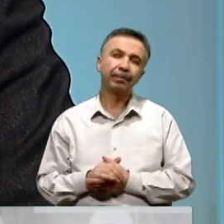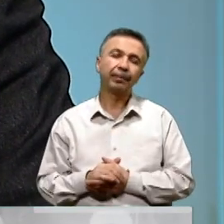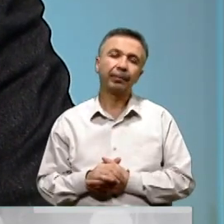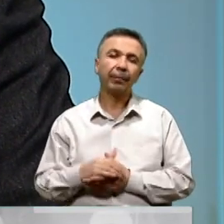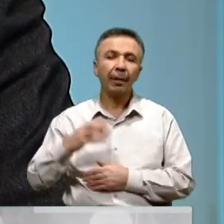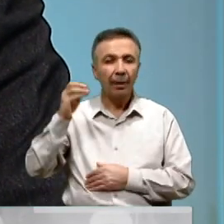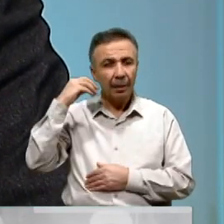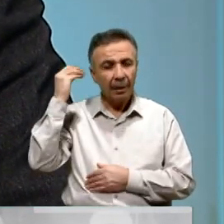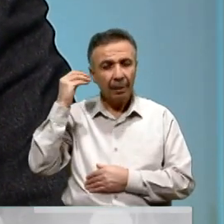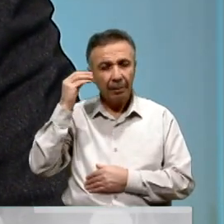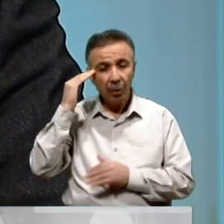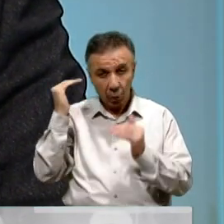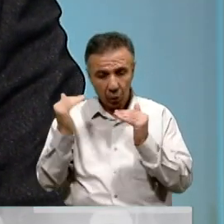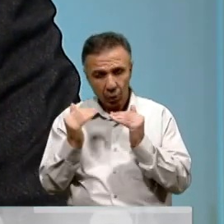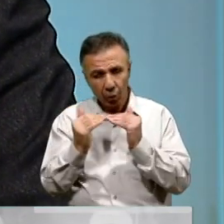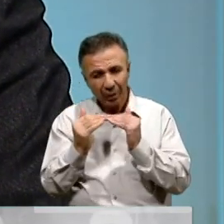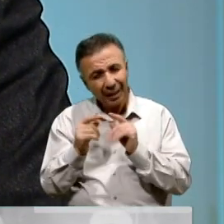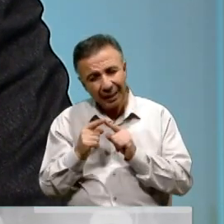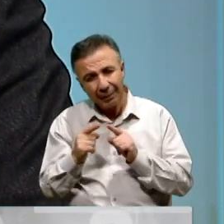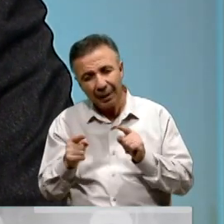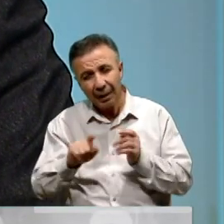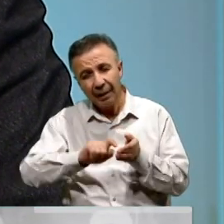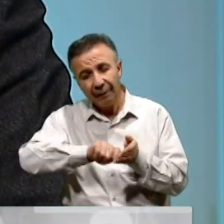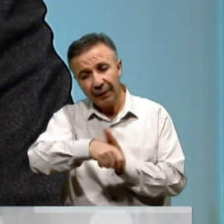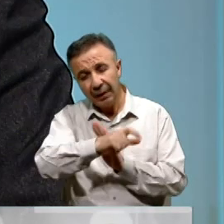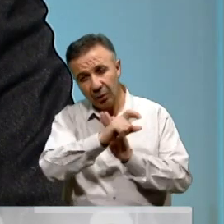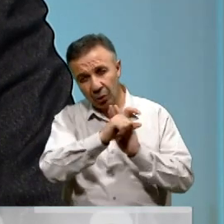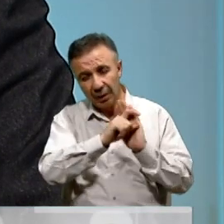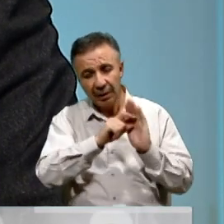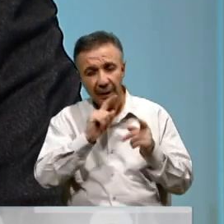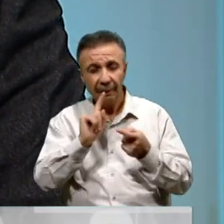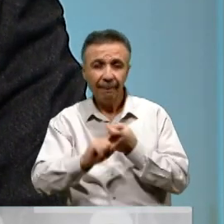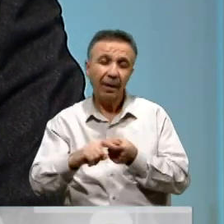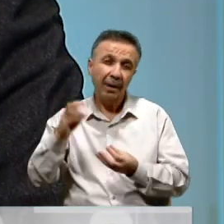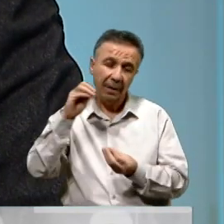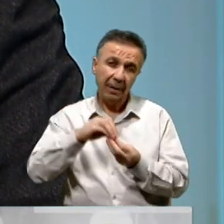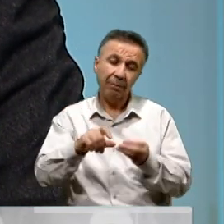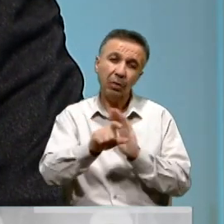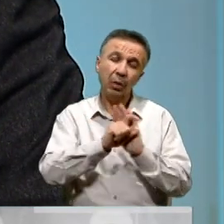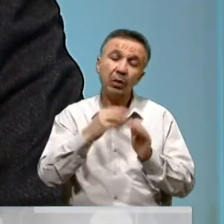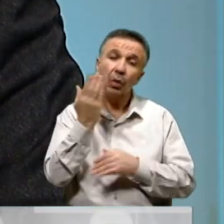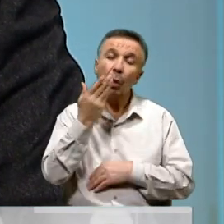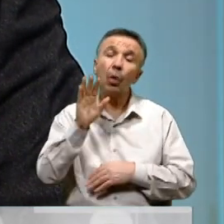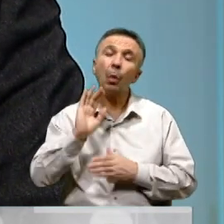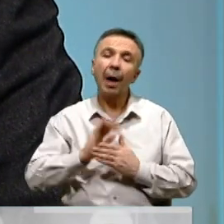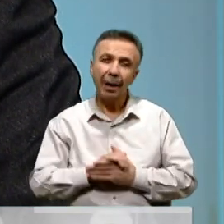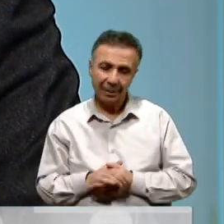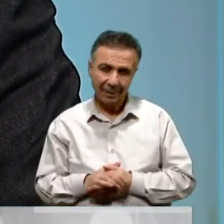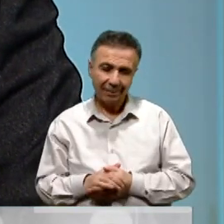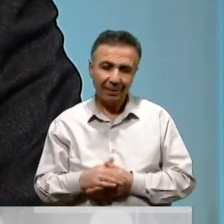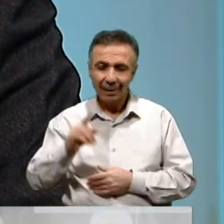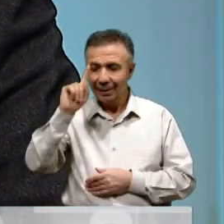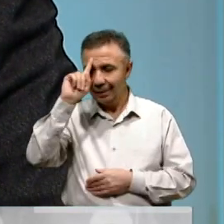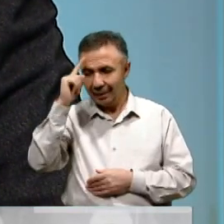imama uyduğu andan itibaren Fatiha suresini ve Zamm-ı Sure'yi okumaz.